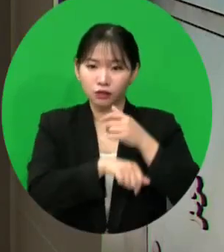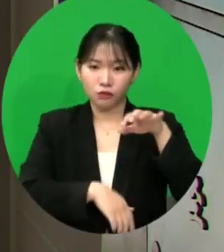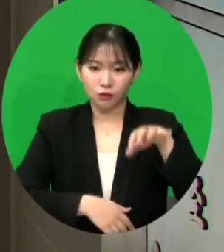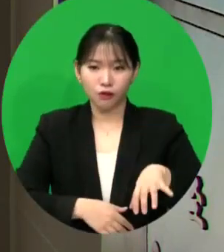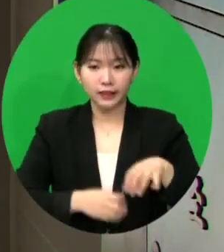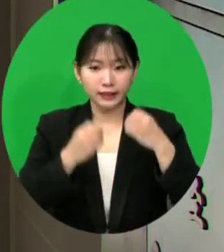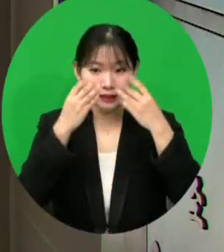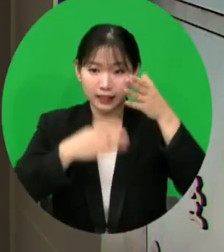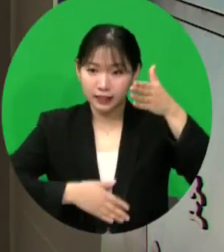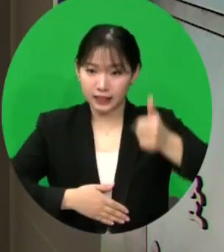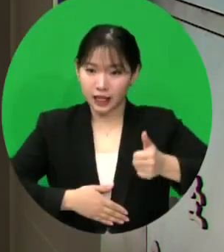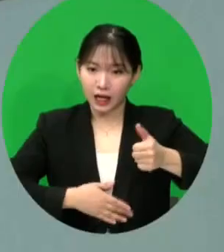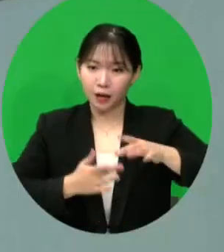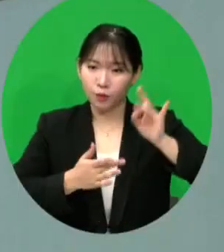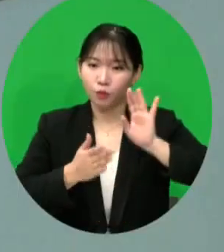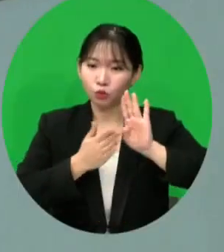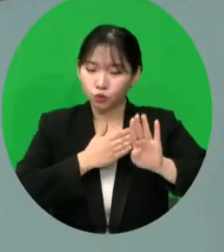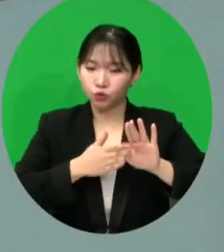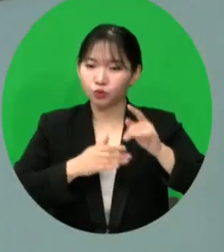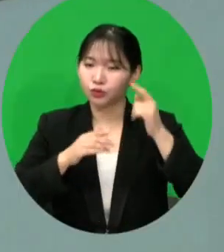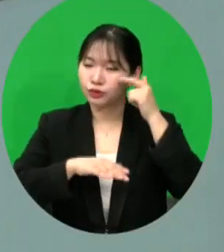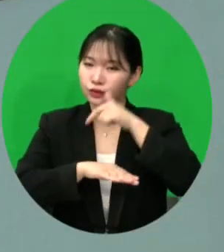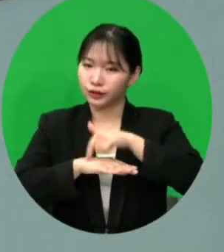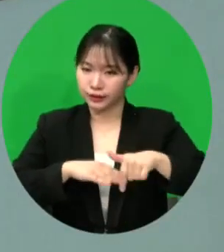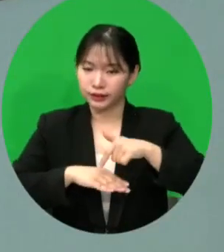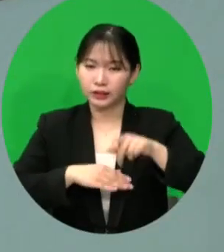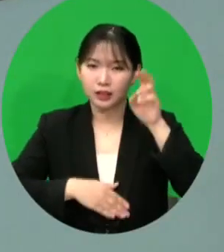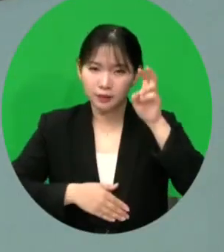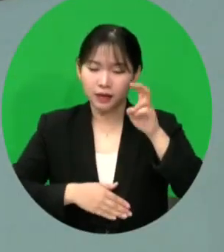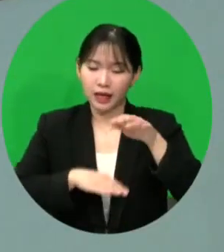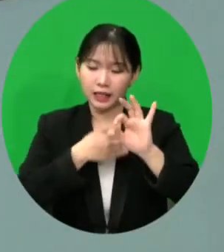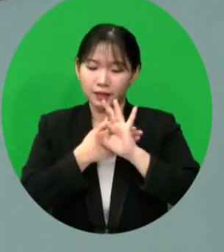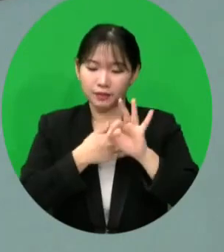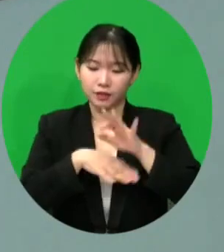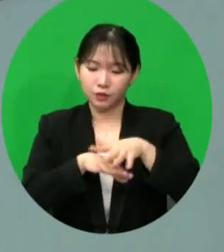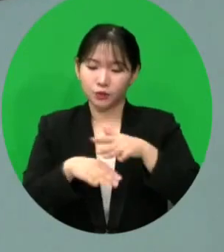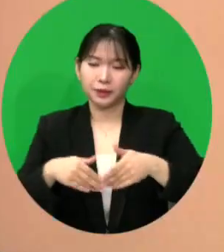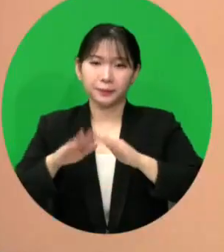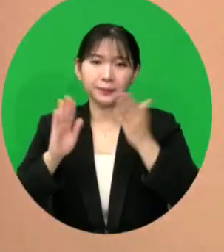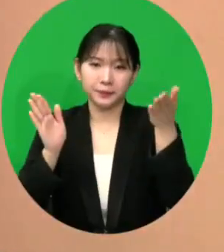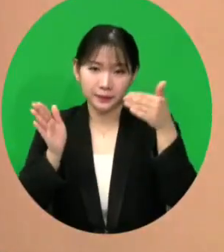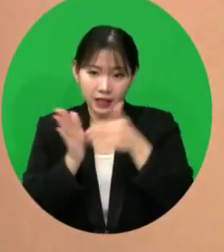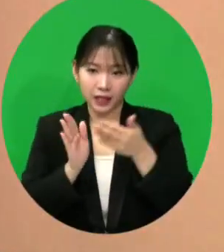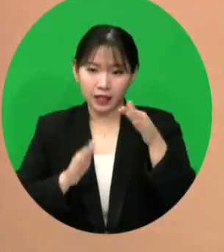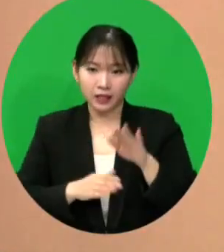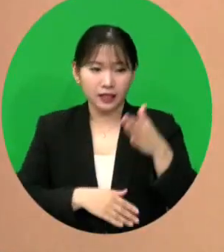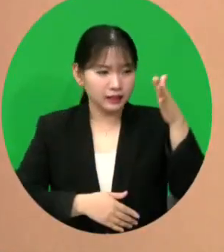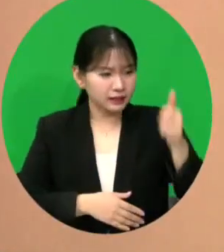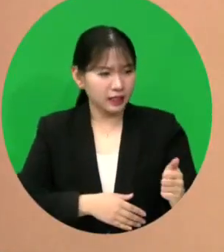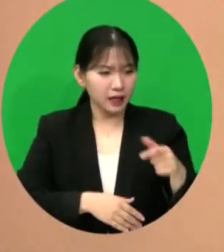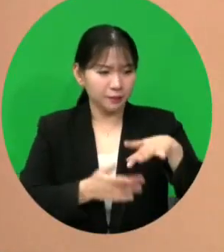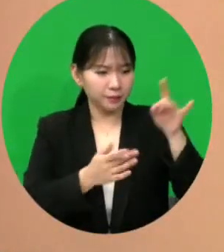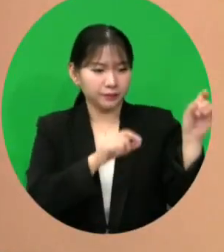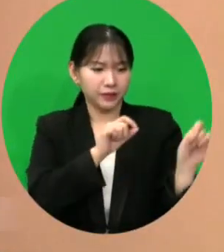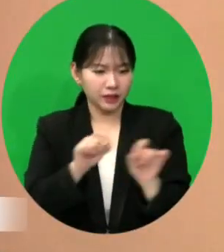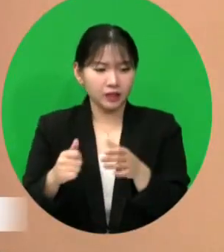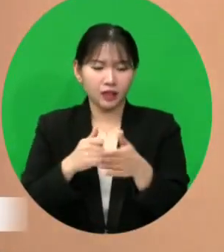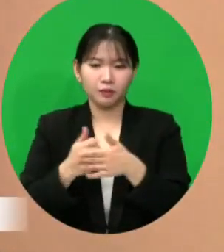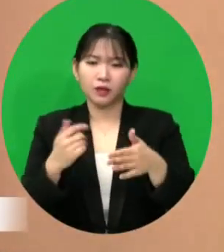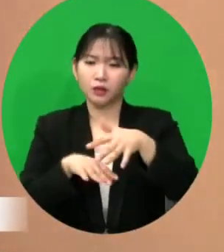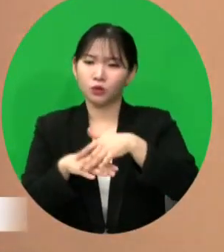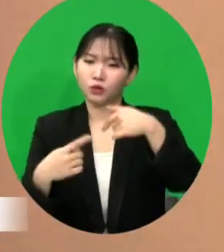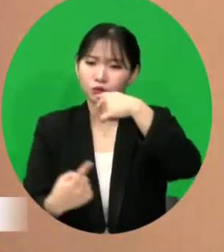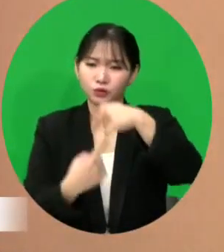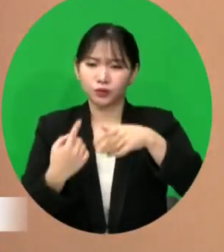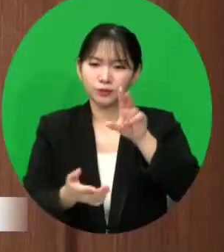전남연구원은 신임 원장 선임 이후 이뤄질 조직 개편을 염두에 두고 임시로 연구 조직을 꾸렸는데 원장 선임이 지연되다 보니 조직 운영에